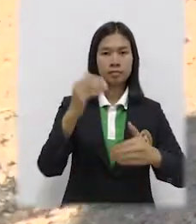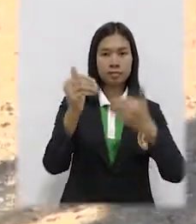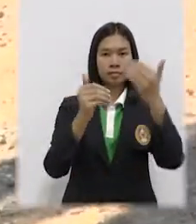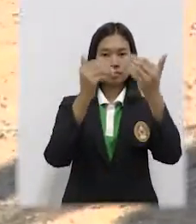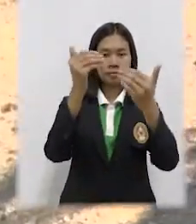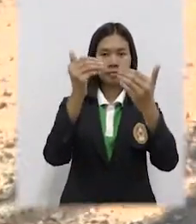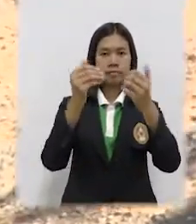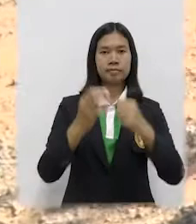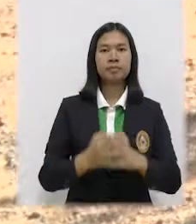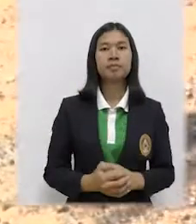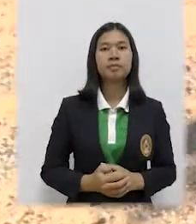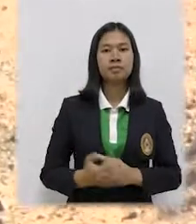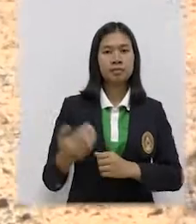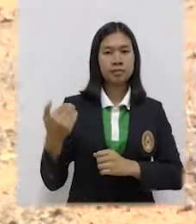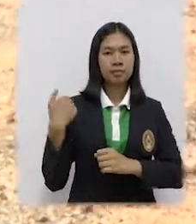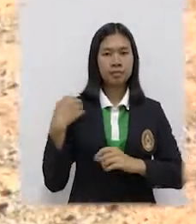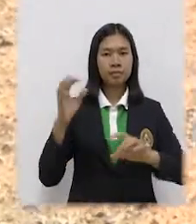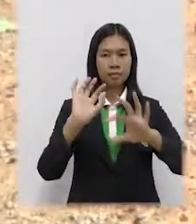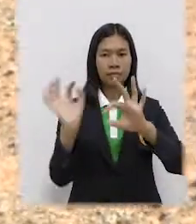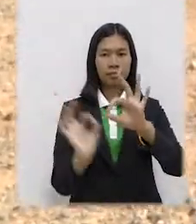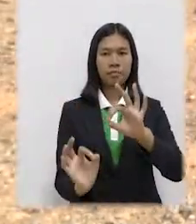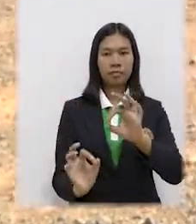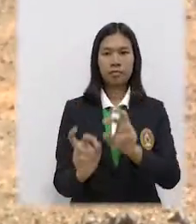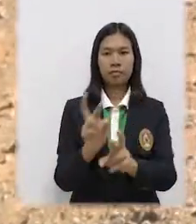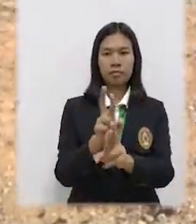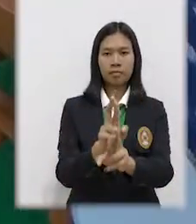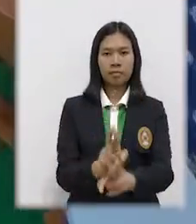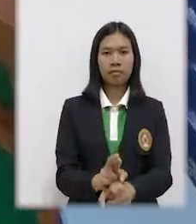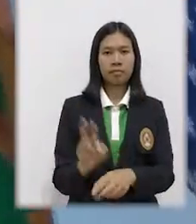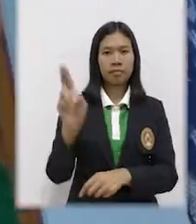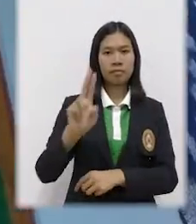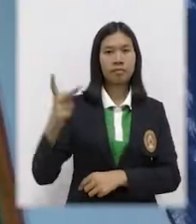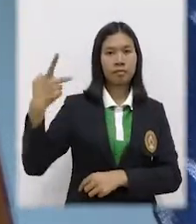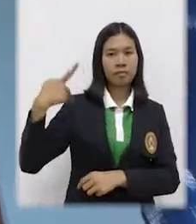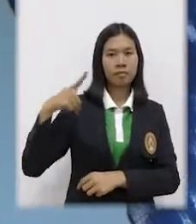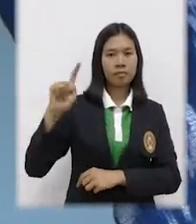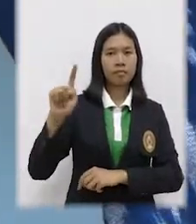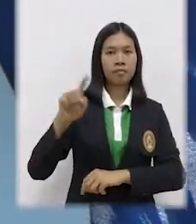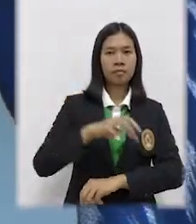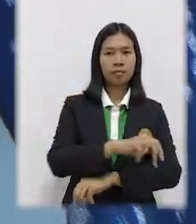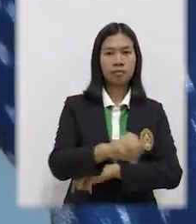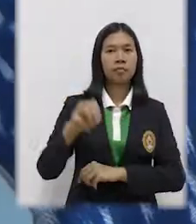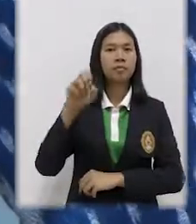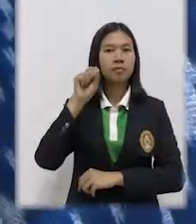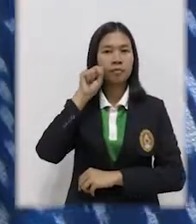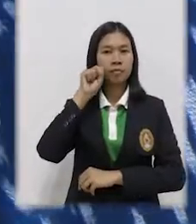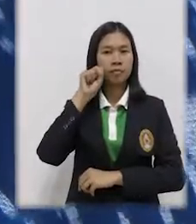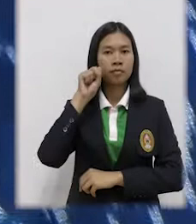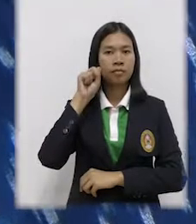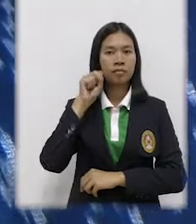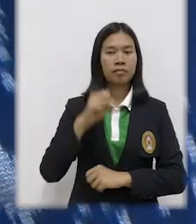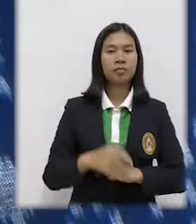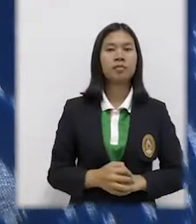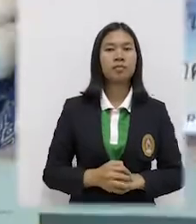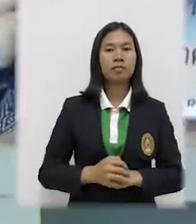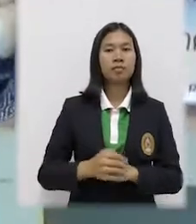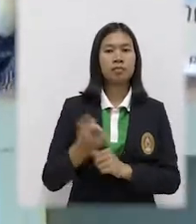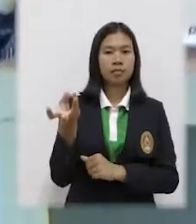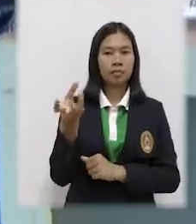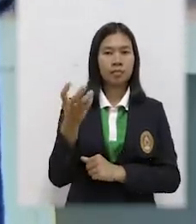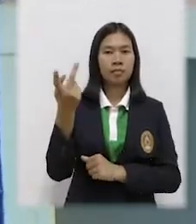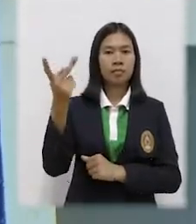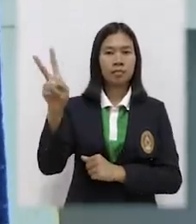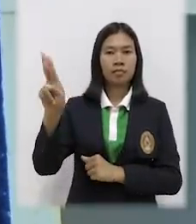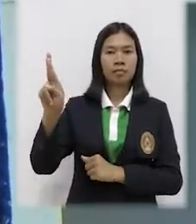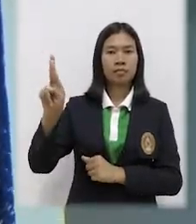ในรูปแบบนิทรรศการโดยมีเนื้อหาในการอนุรักษ์และการใช้ประโยชน์จากหนองหารข้าวคร